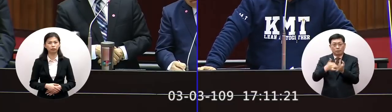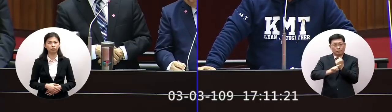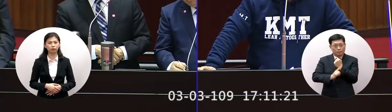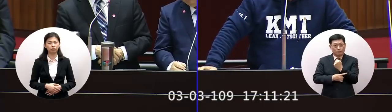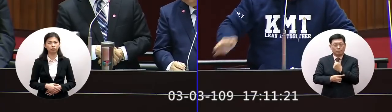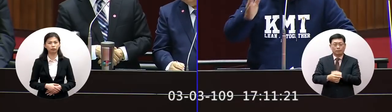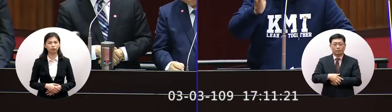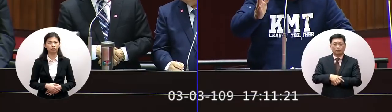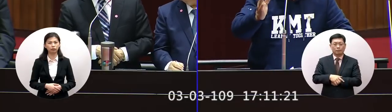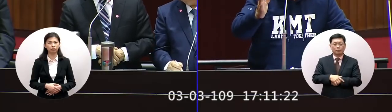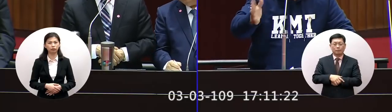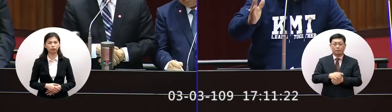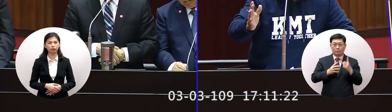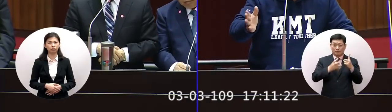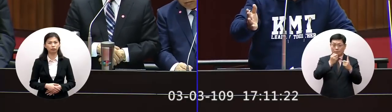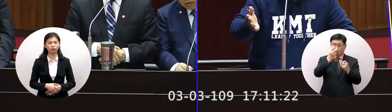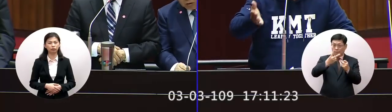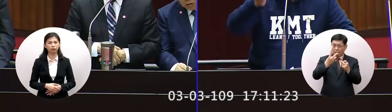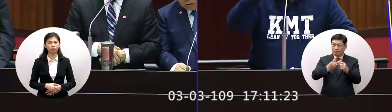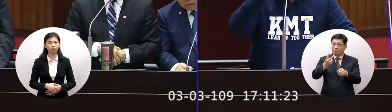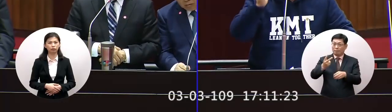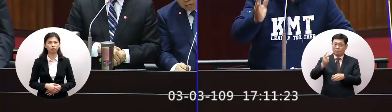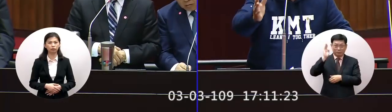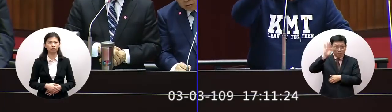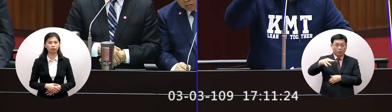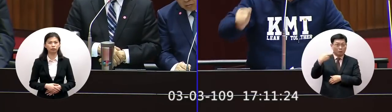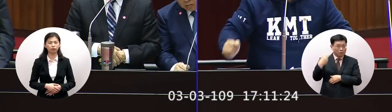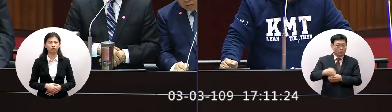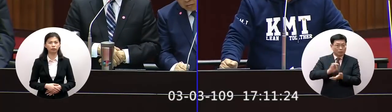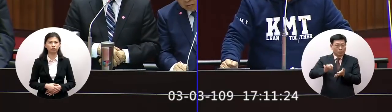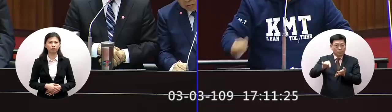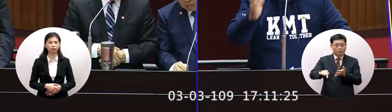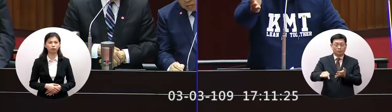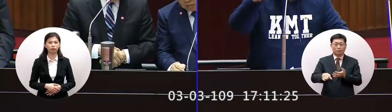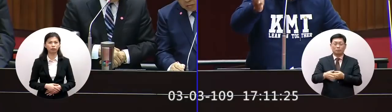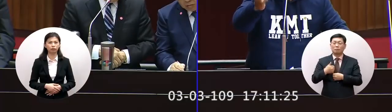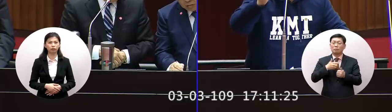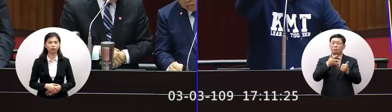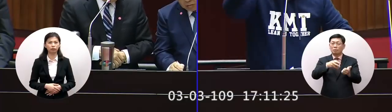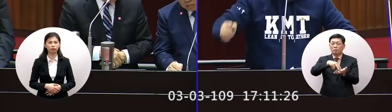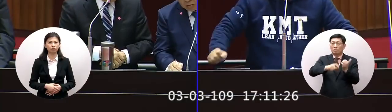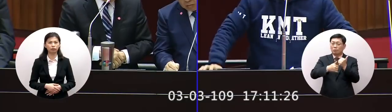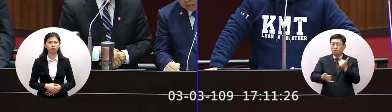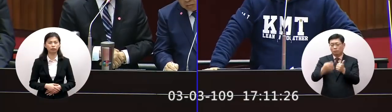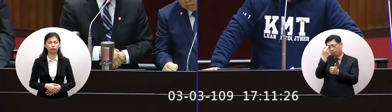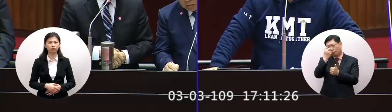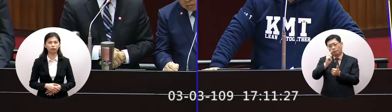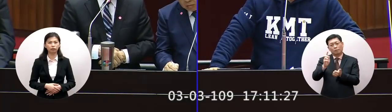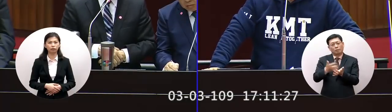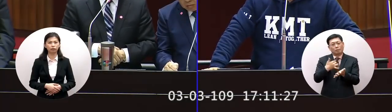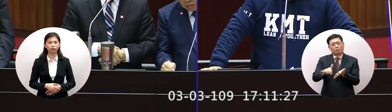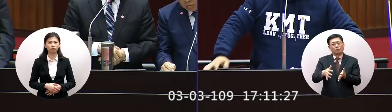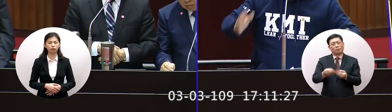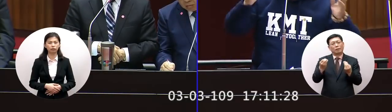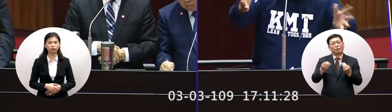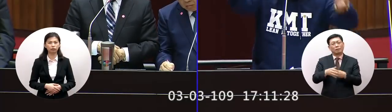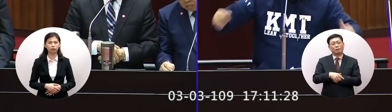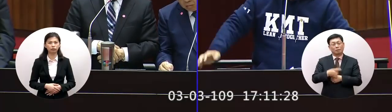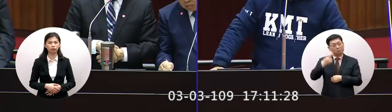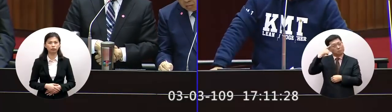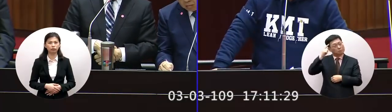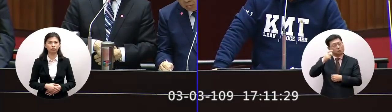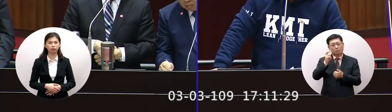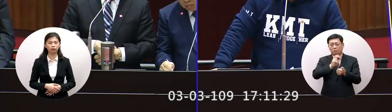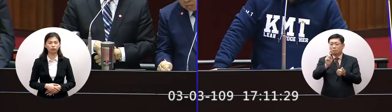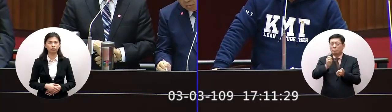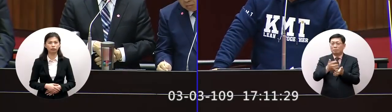这个102年以后，你跟人家排除这个，我问你，立法委员要审什么预算？立法委员明仔载要审